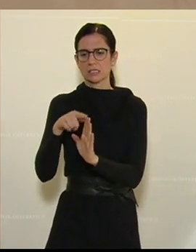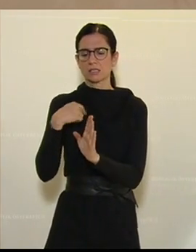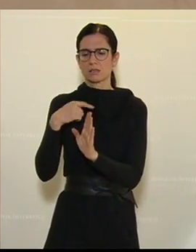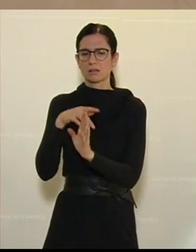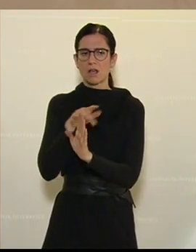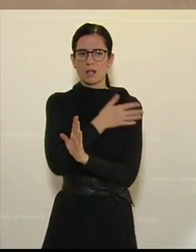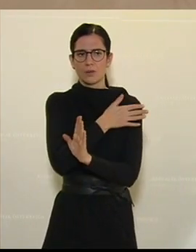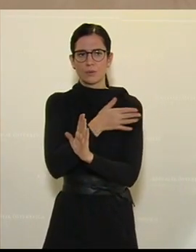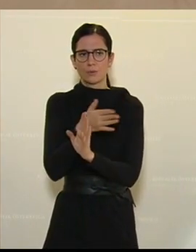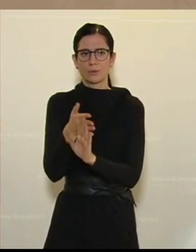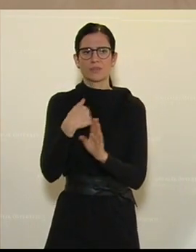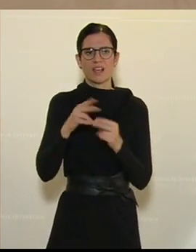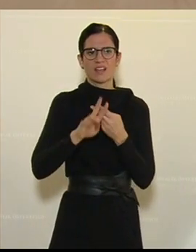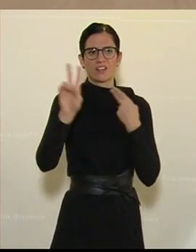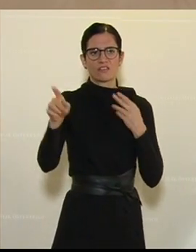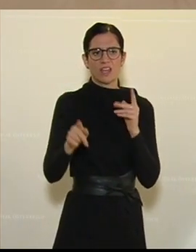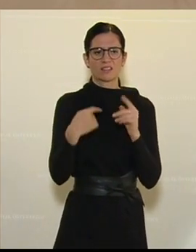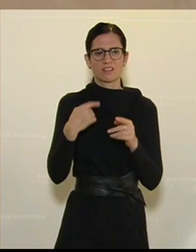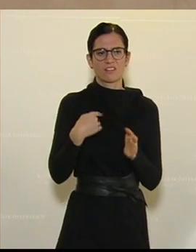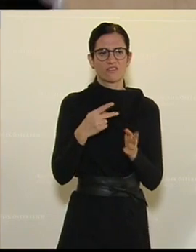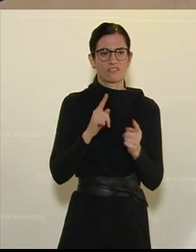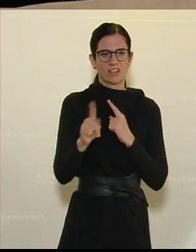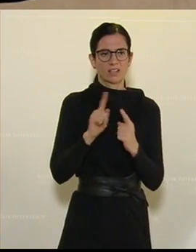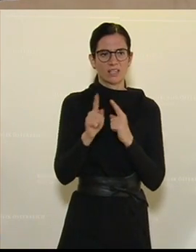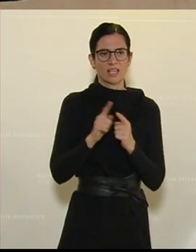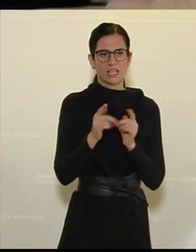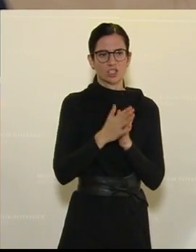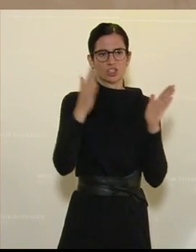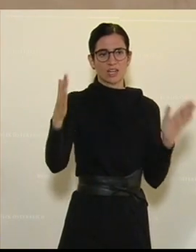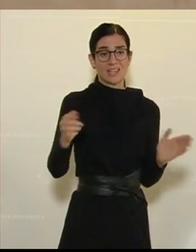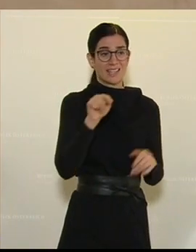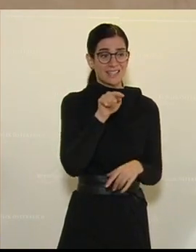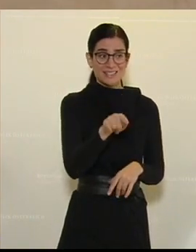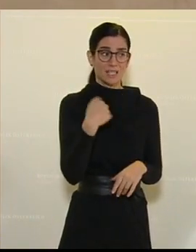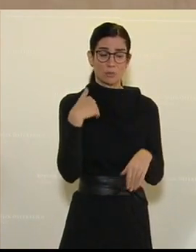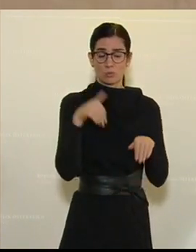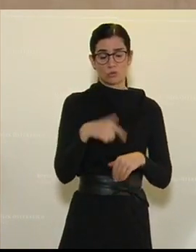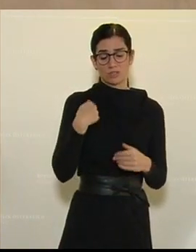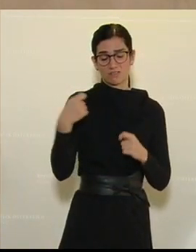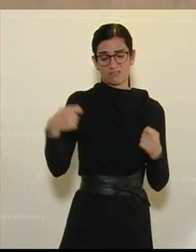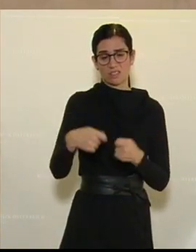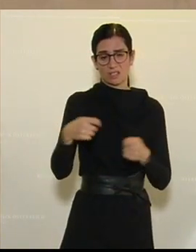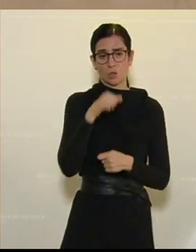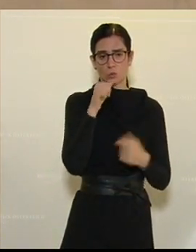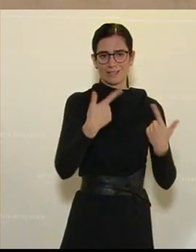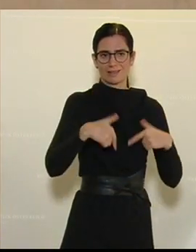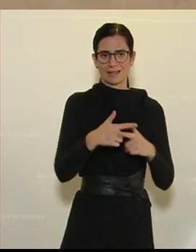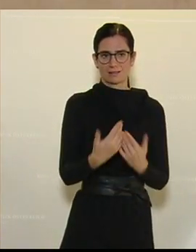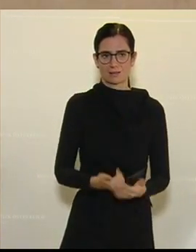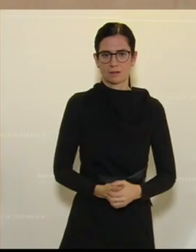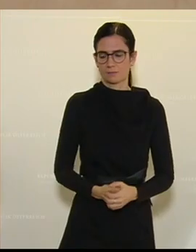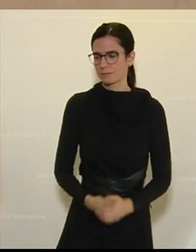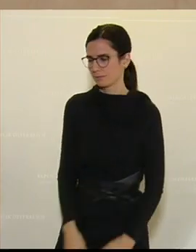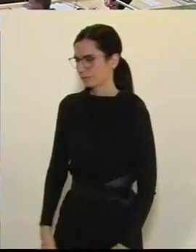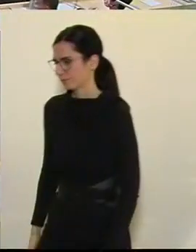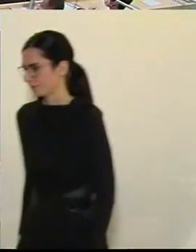ist eine Fernverkehrsstrecke und kein Nahverkehr. Sie haben das zu finanzieren und nicht die Länder. Herr Abgeordneter, wollten Sie noch einen